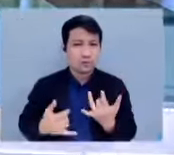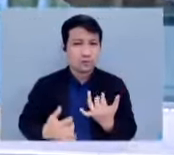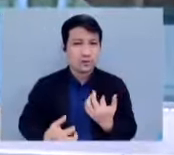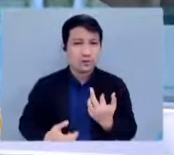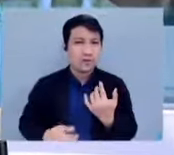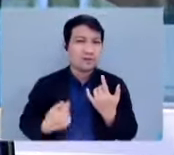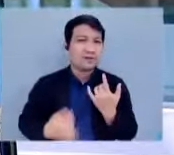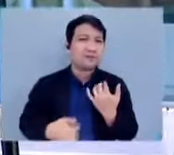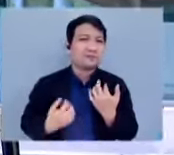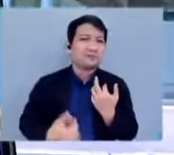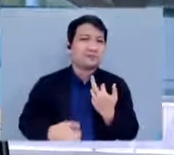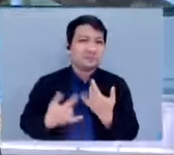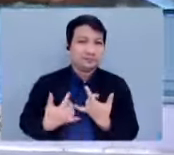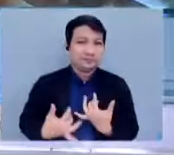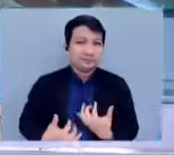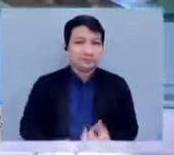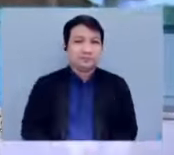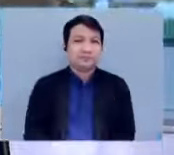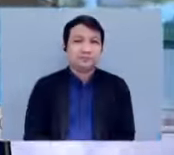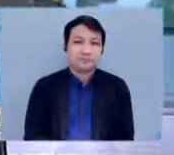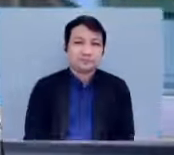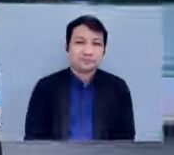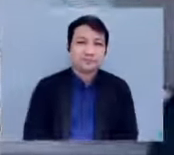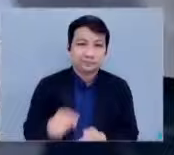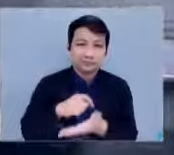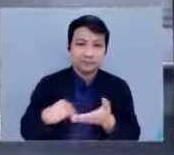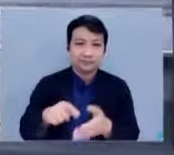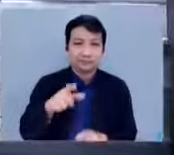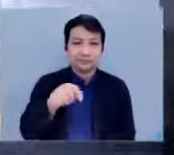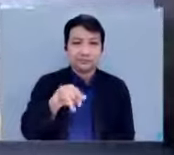ka singer songer tatin